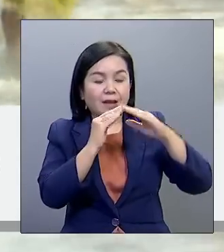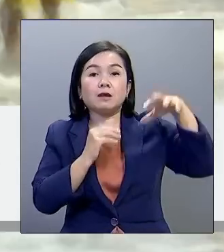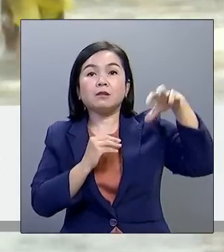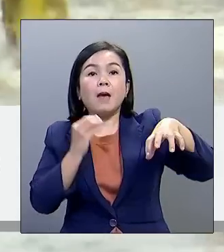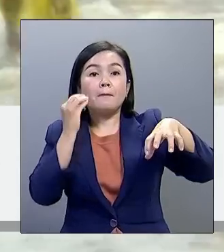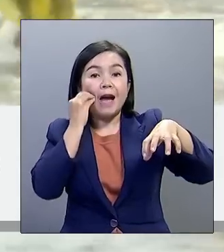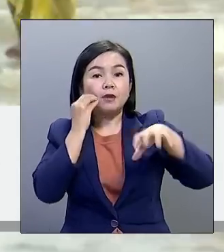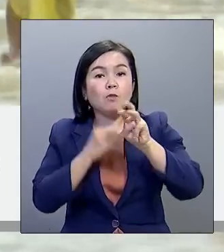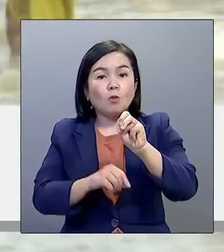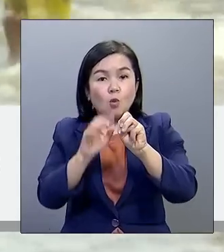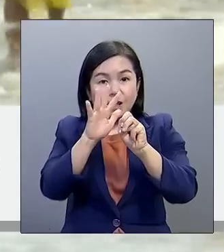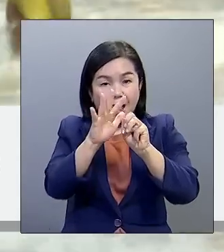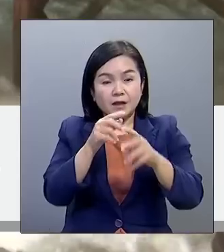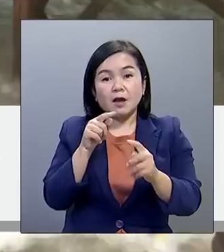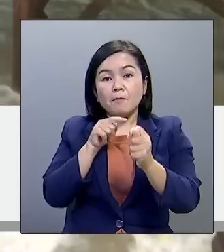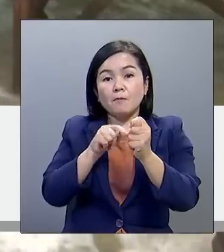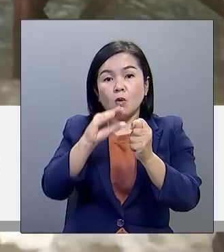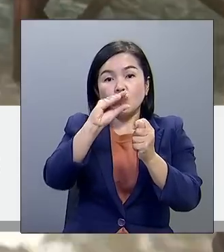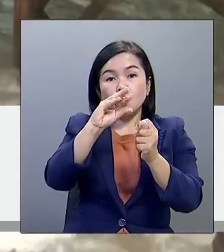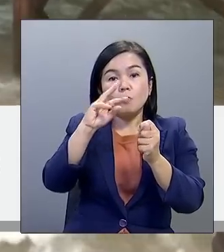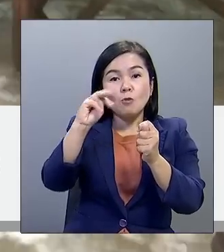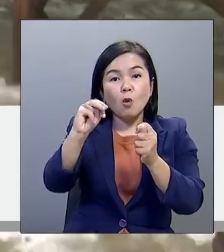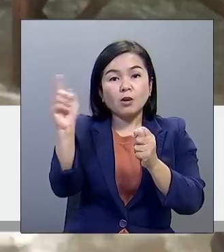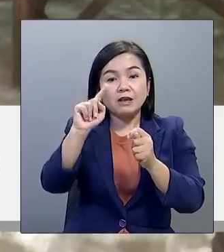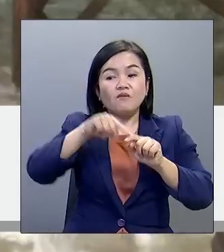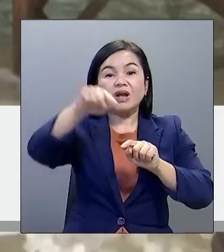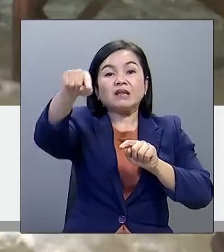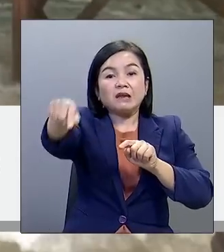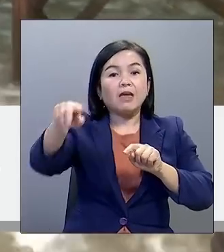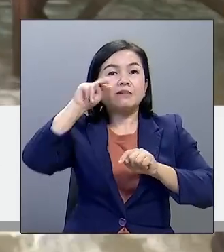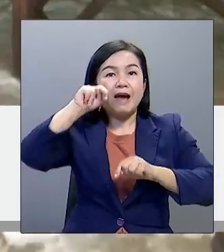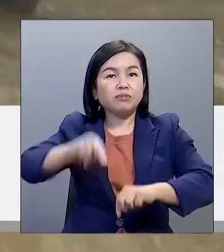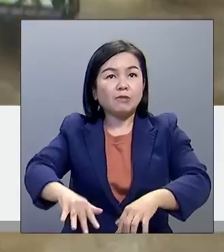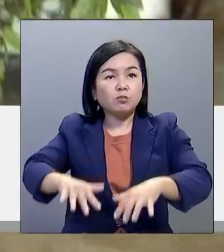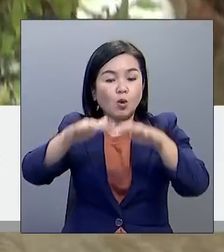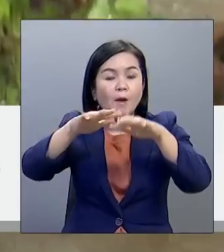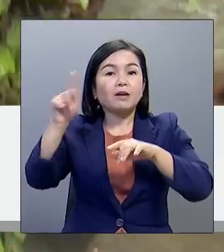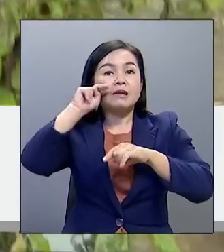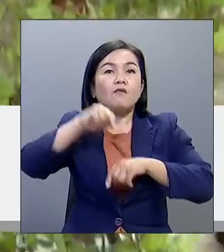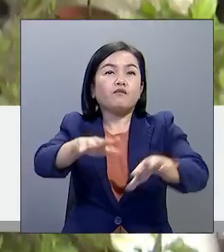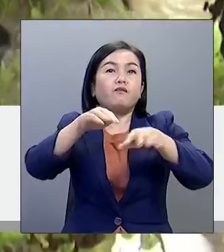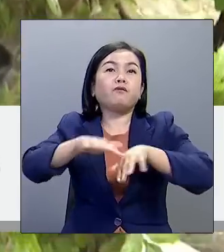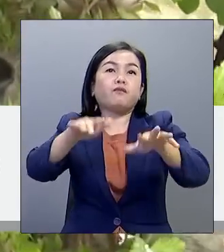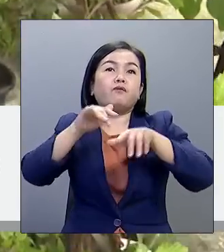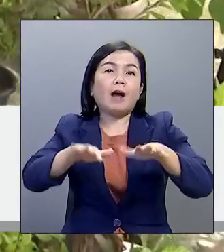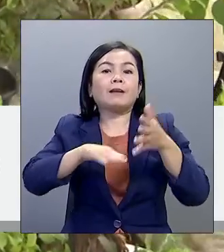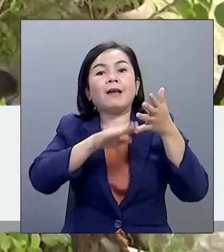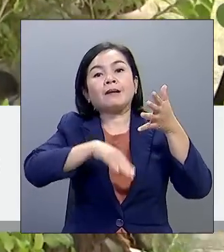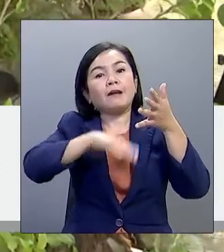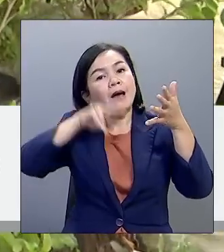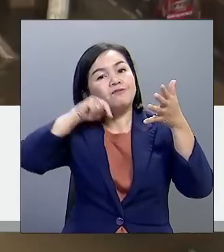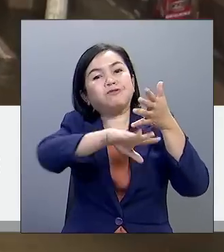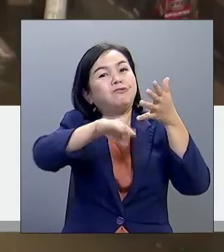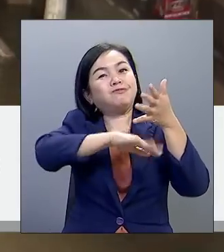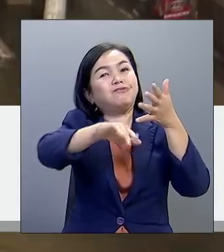หมู่5นะคะตำบลมูโนกระแสน้ำที่อยู่อีกฝั่งของถนนไหลบ่าเข้าท่วมจนกลายเป็นทางน้ำผ่านชั้นล่างของบ้านนั้นถูกน้ำ